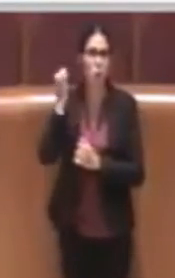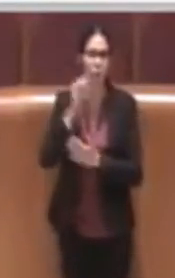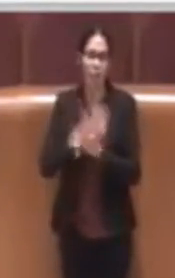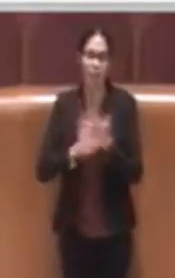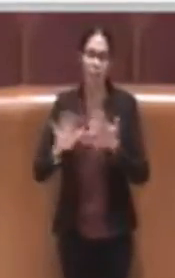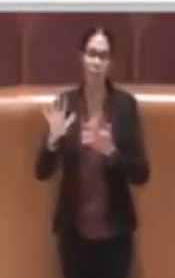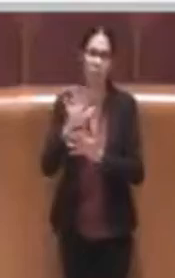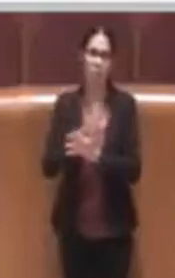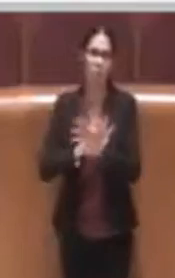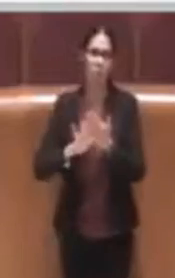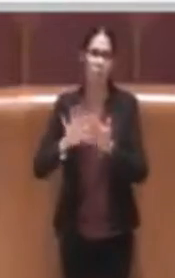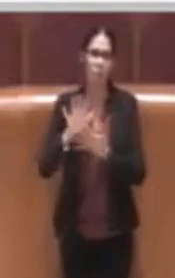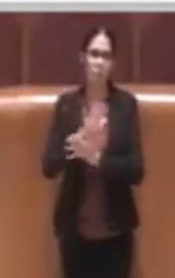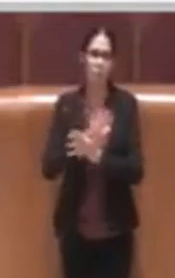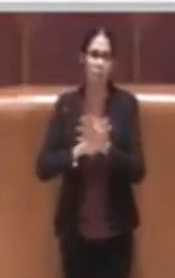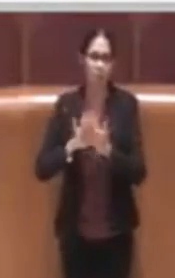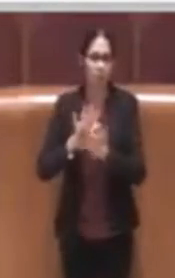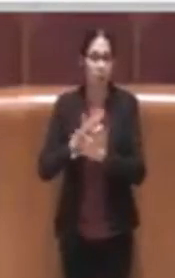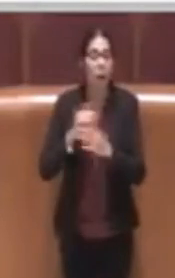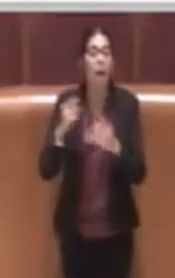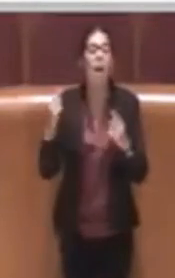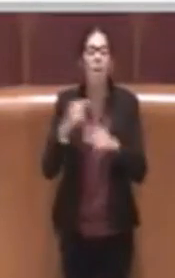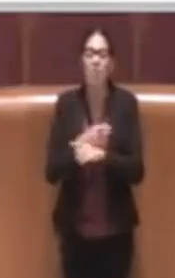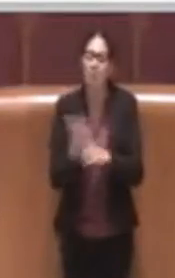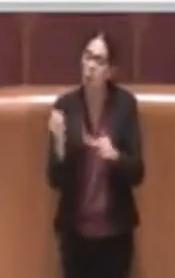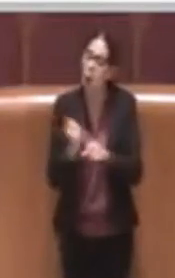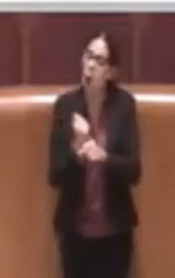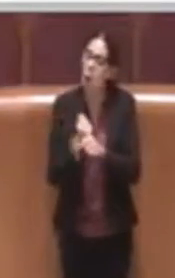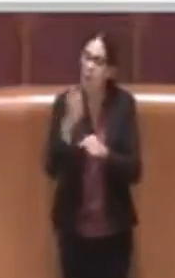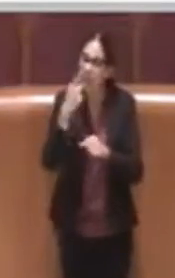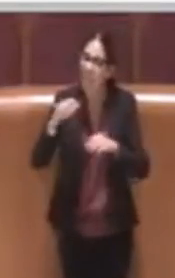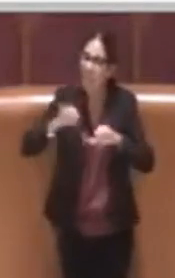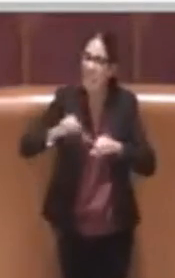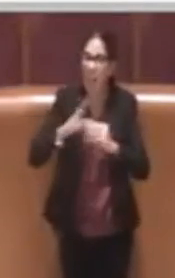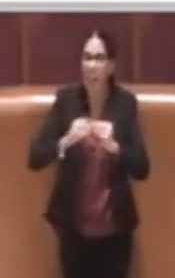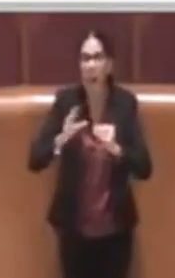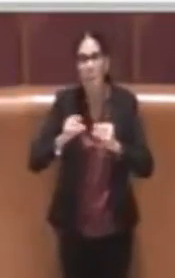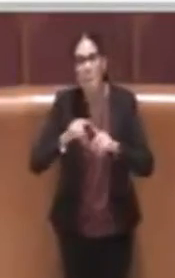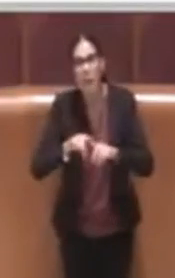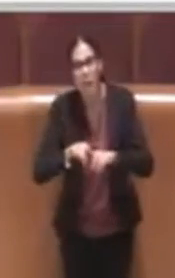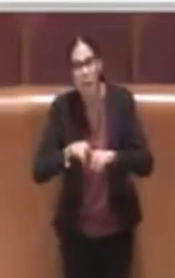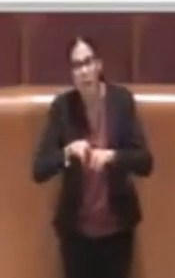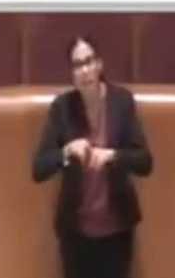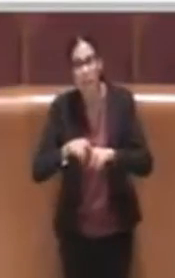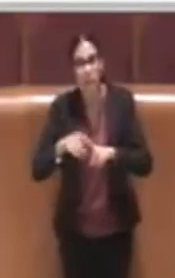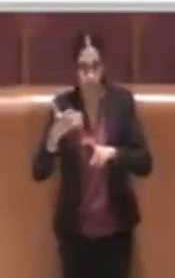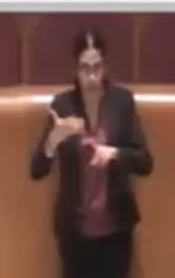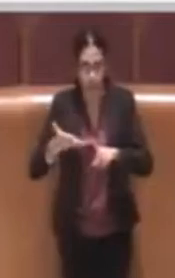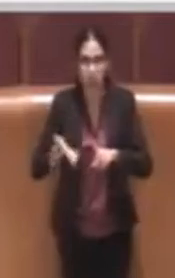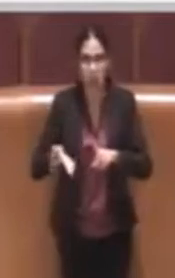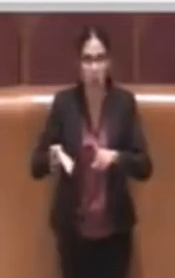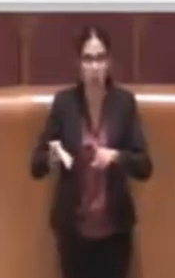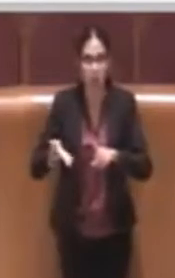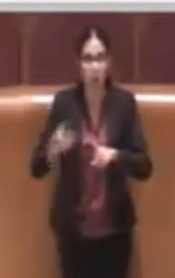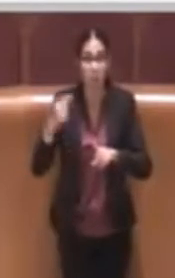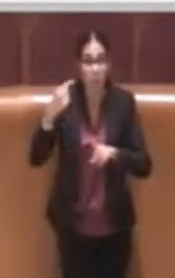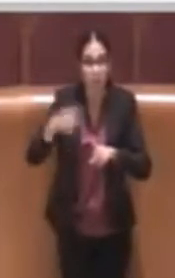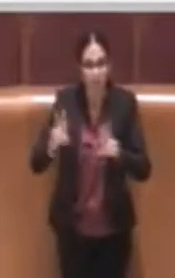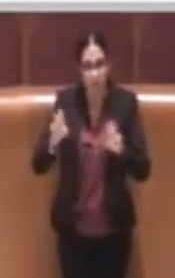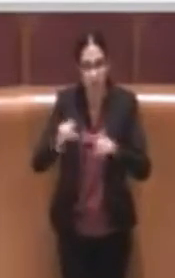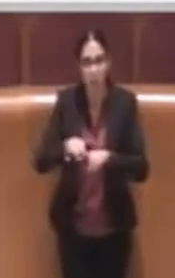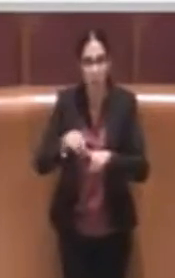mistificate, mentre le operazioni di risanamento e di lavoro che ci sono state, abbiamo su questa materia